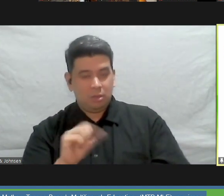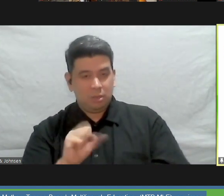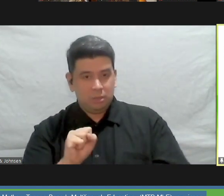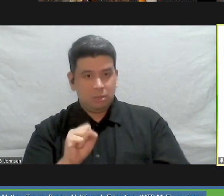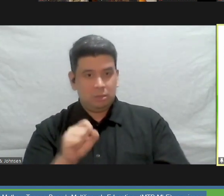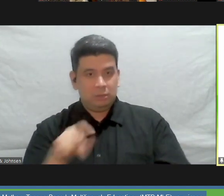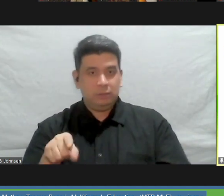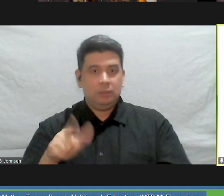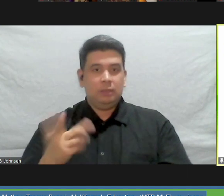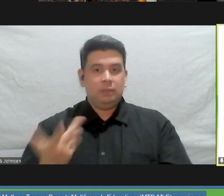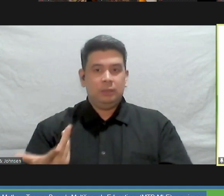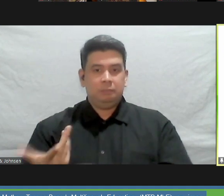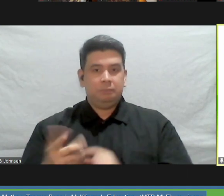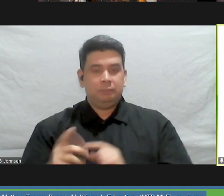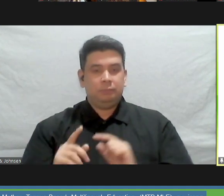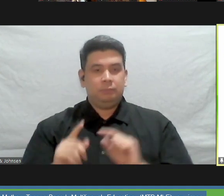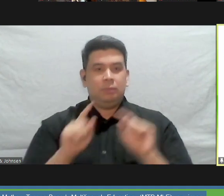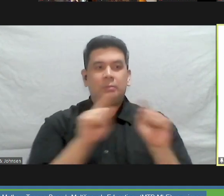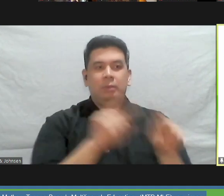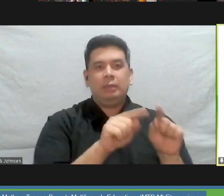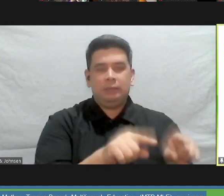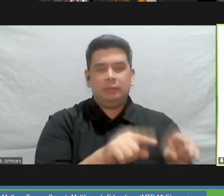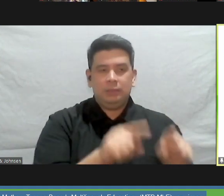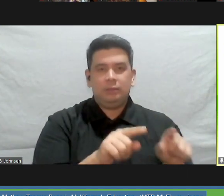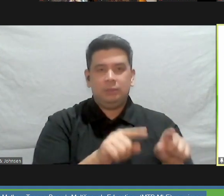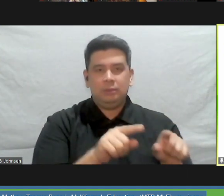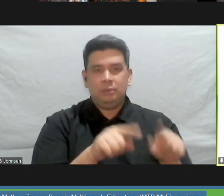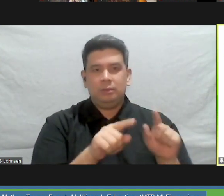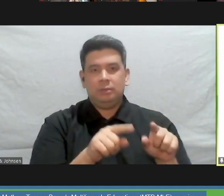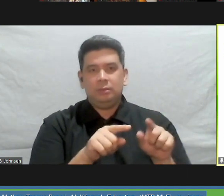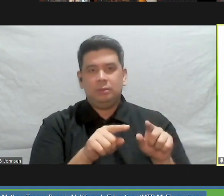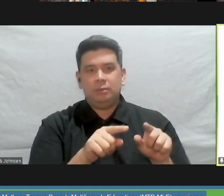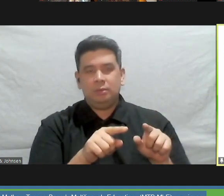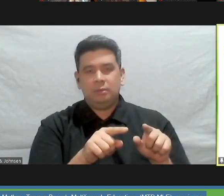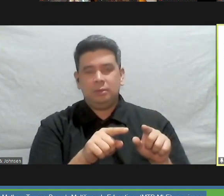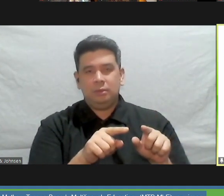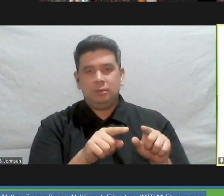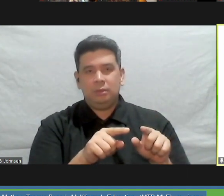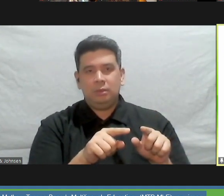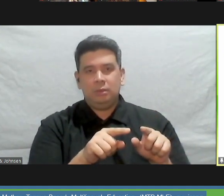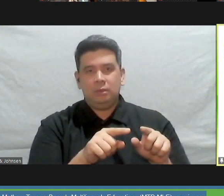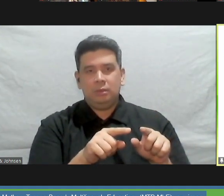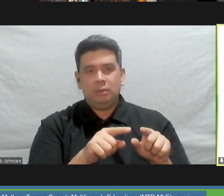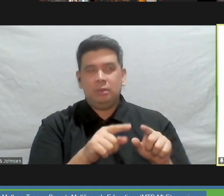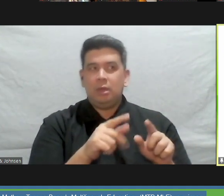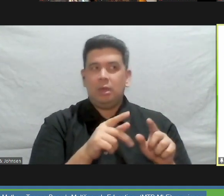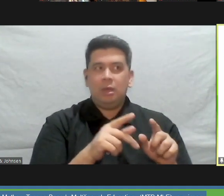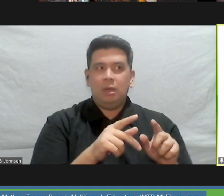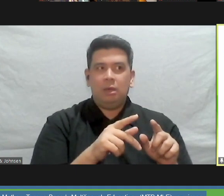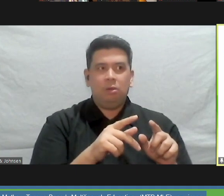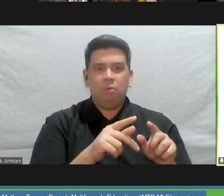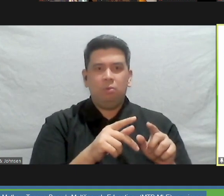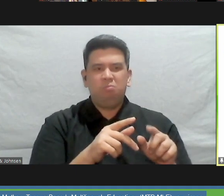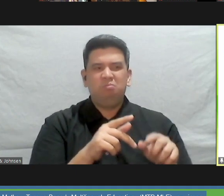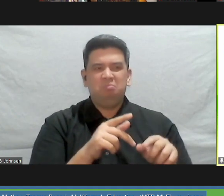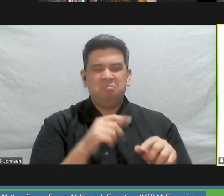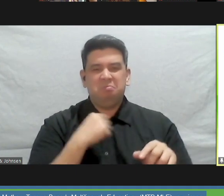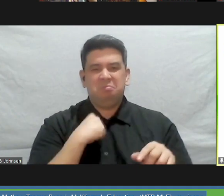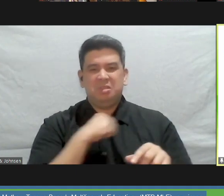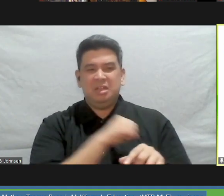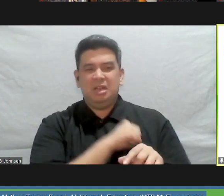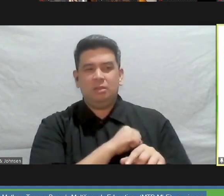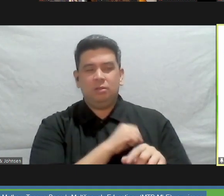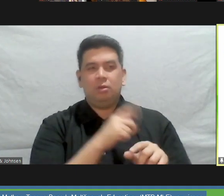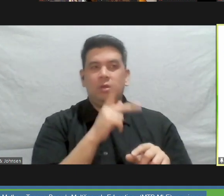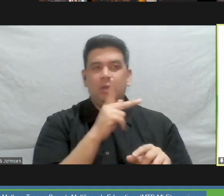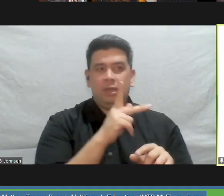bilang kinatawan ng INET sa hearing naman, no, nung bagong panukalang K+10+2. At magpapahayag din